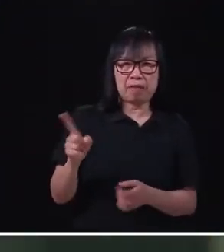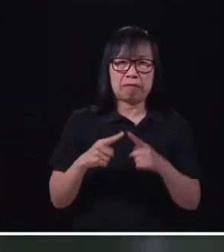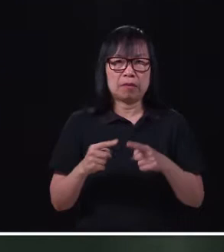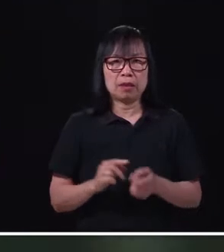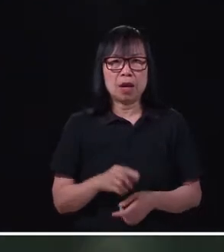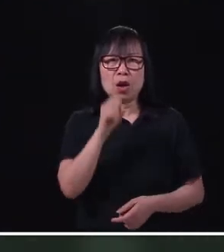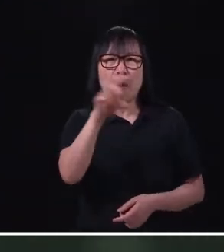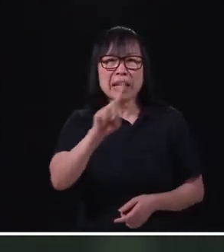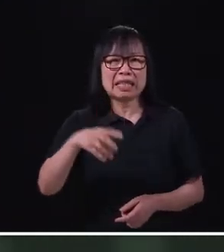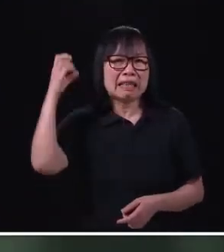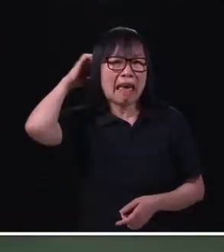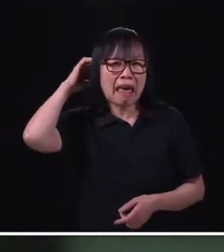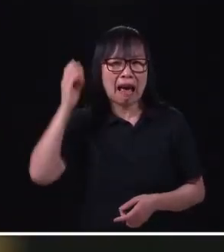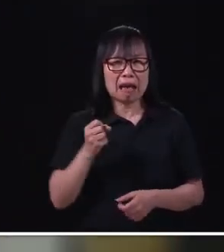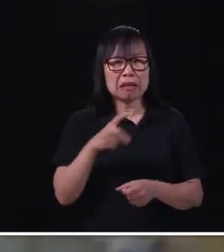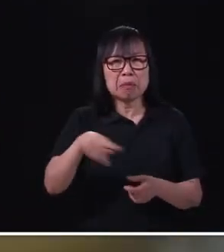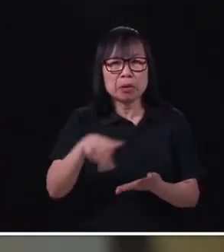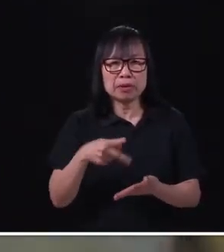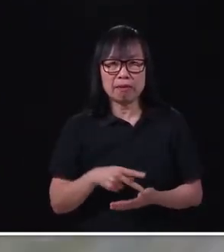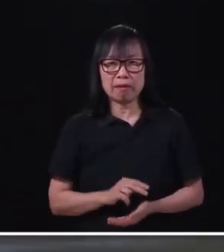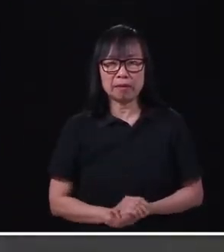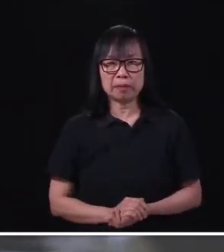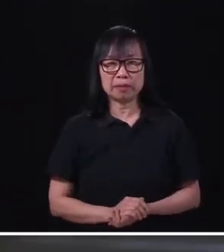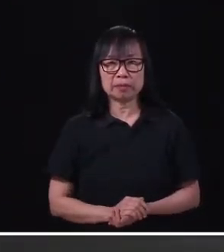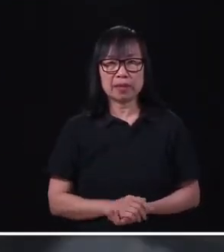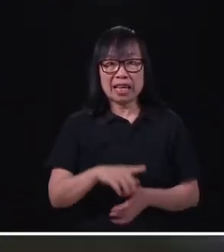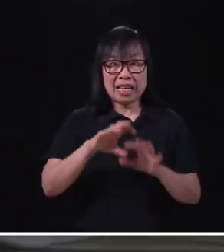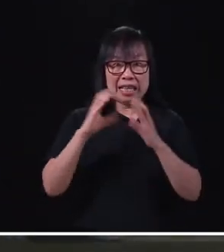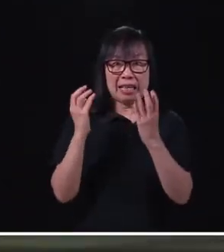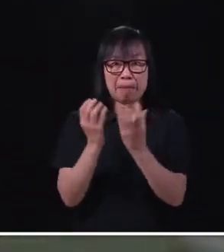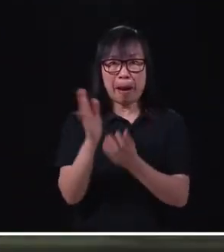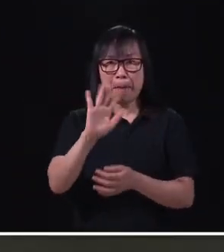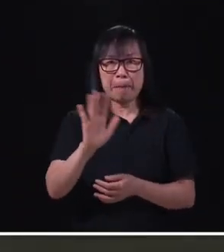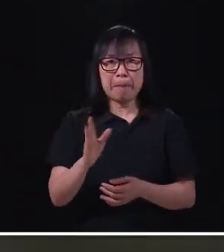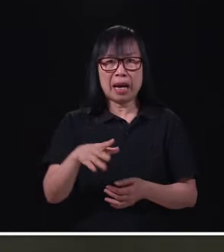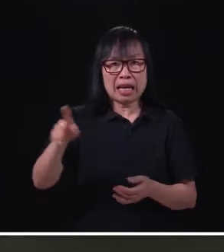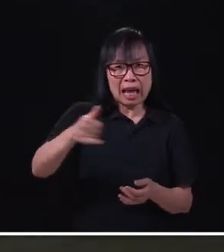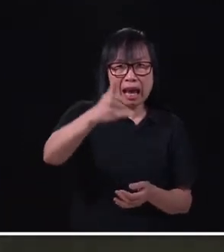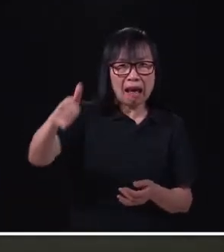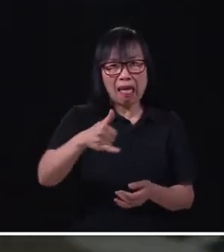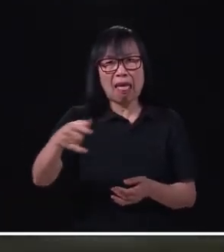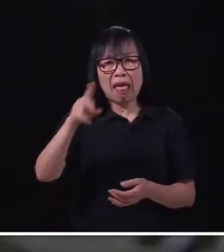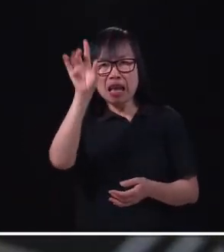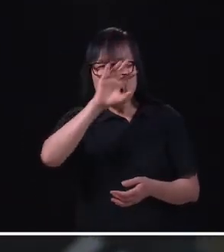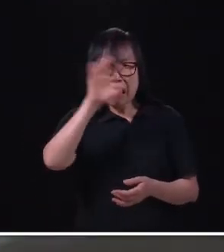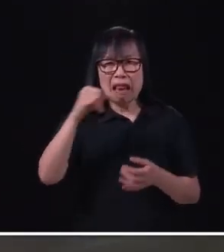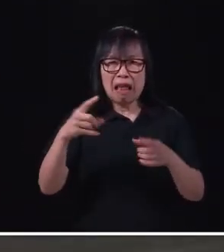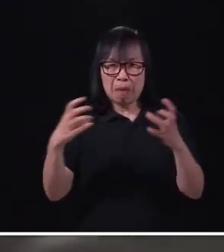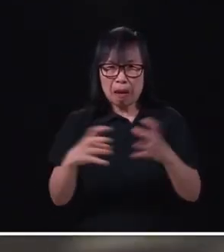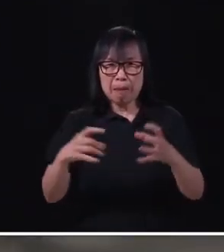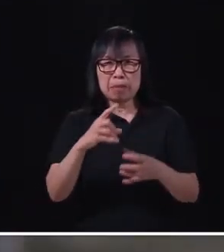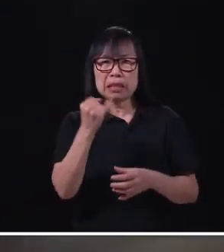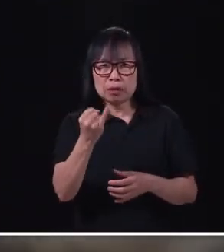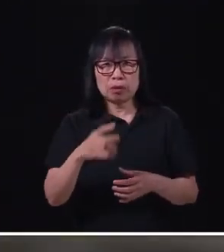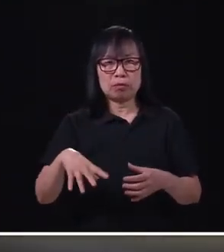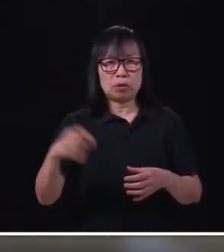嚟嘅。 喂，講咩啊？蟬跳舞啫。 呢班唔係流連街頭嘅烏合之眾，佢哋